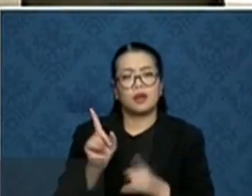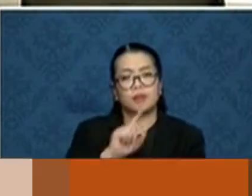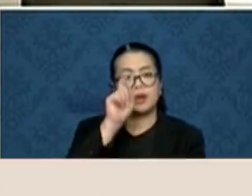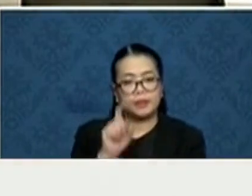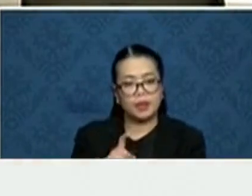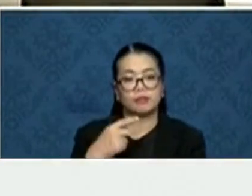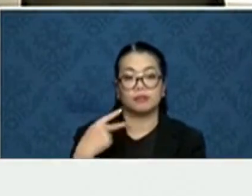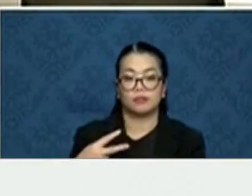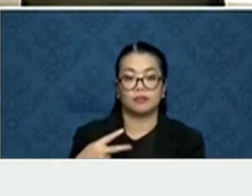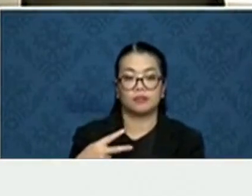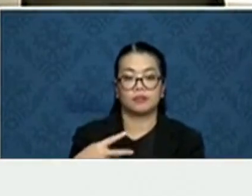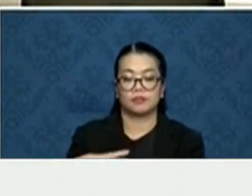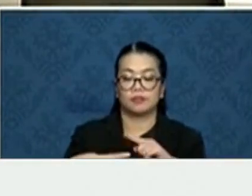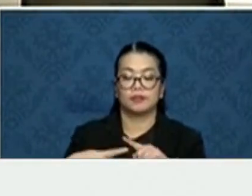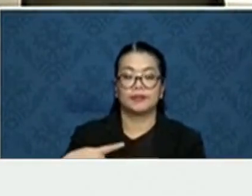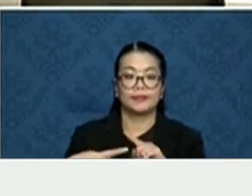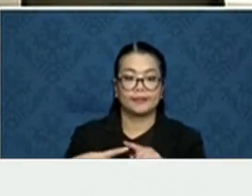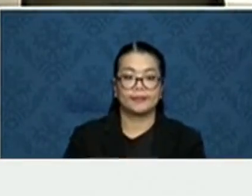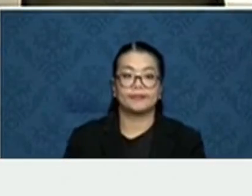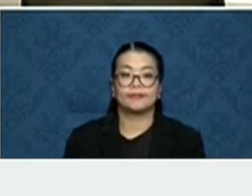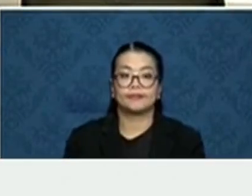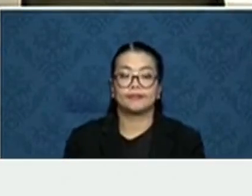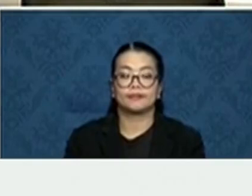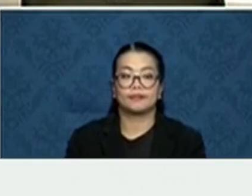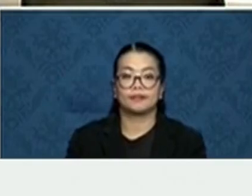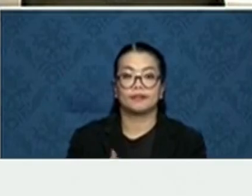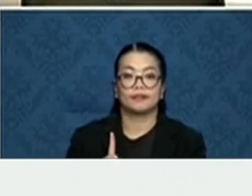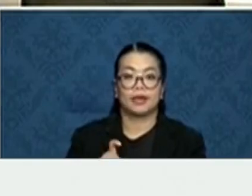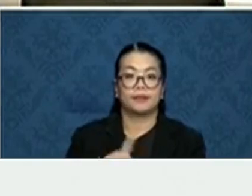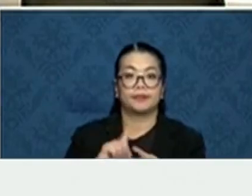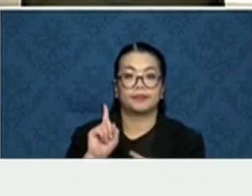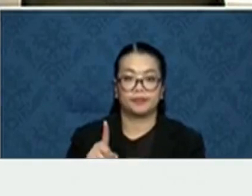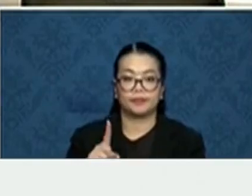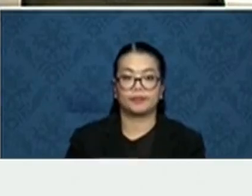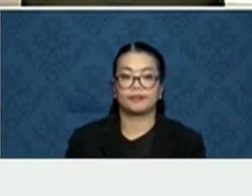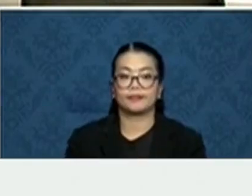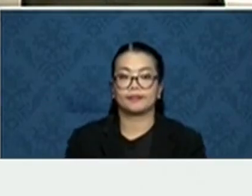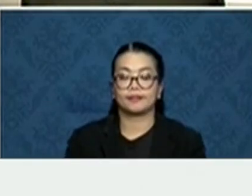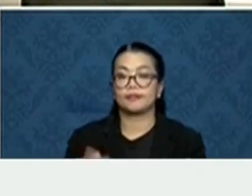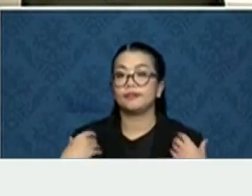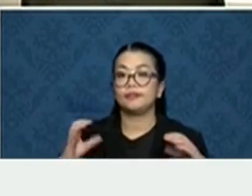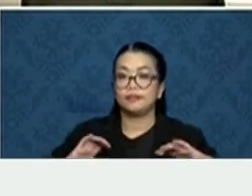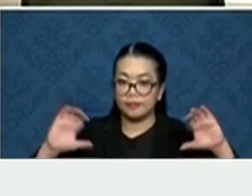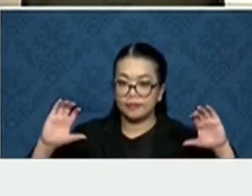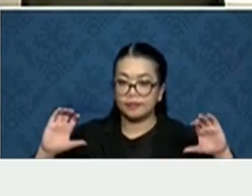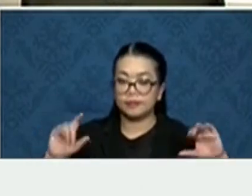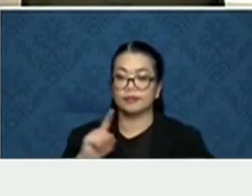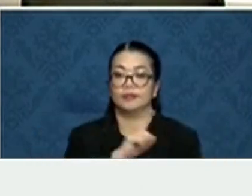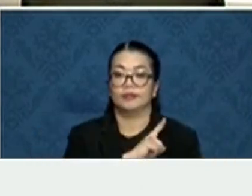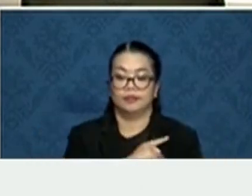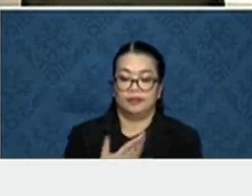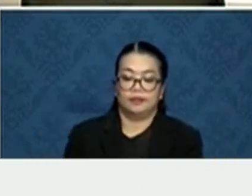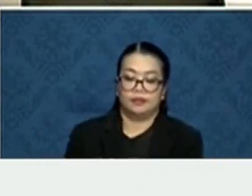ถาม 2ข้อครับข้อ1รัฐบาลในฐานะผู้ใช้